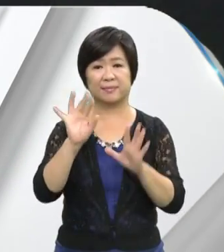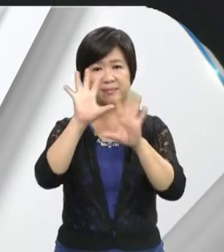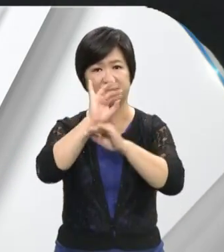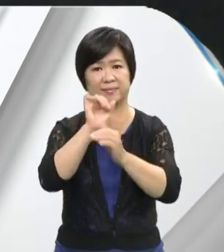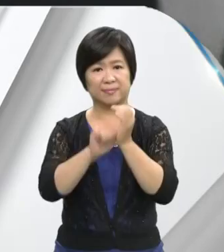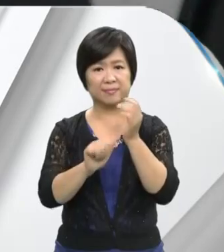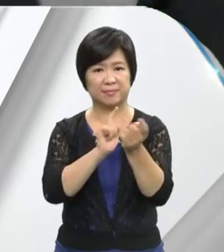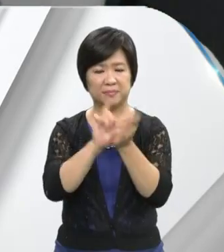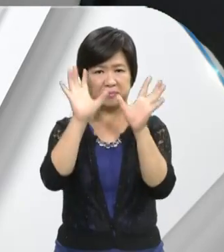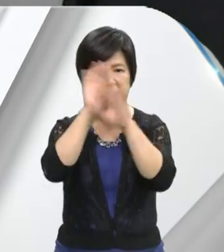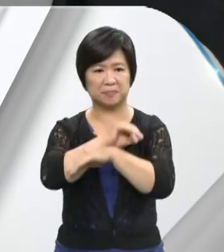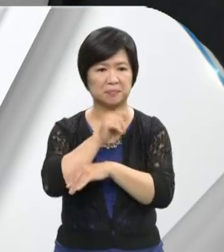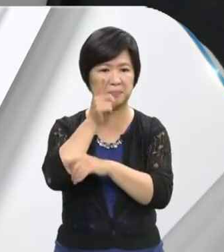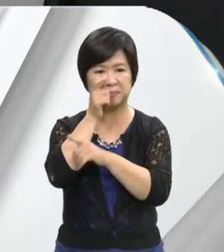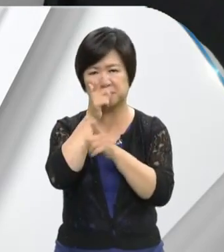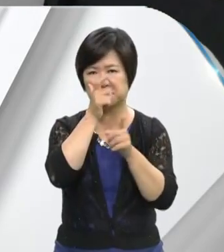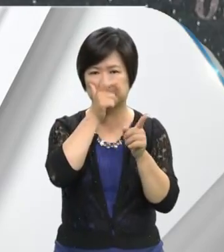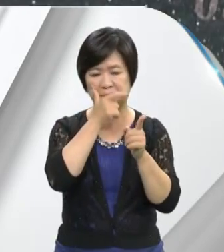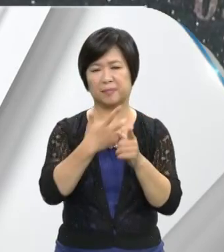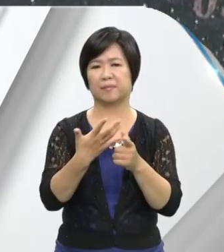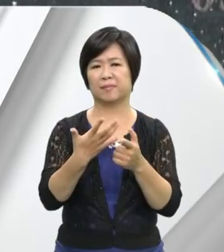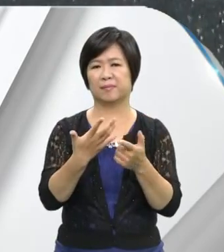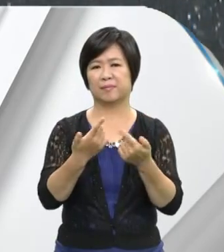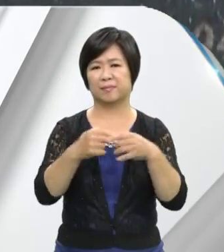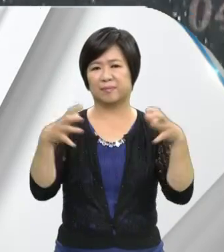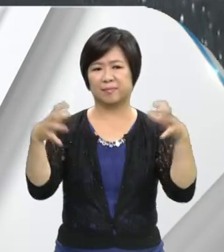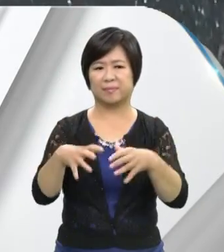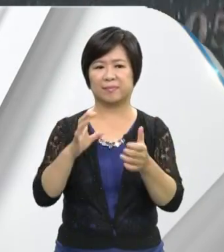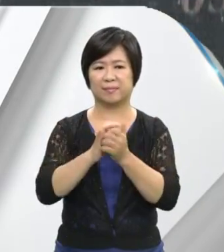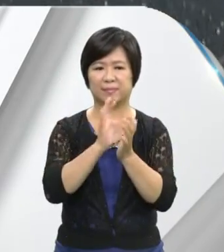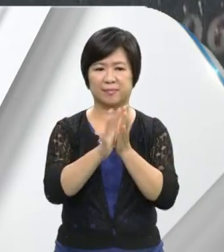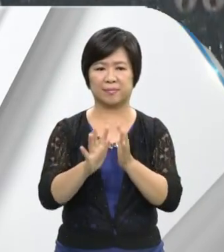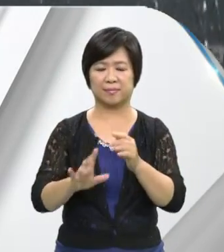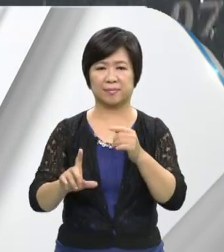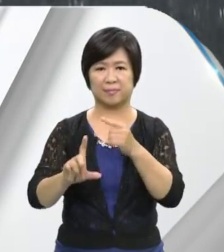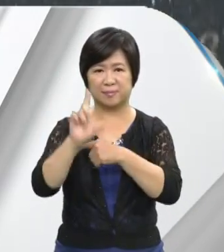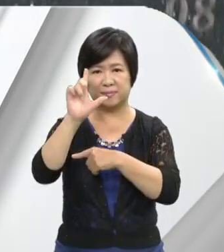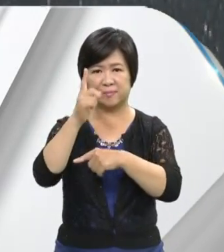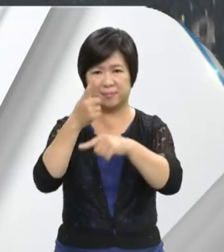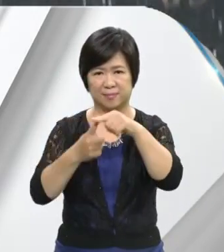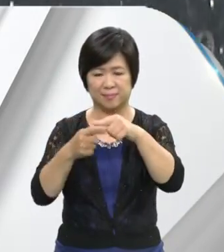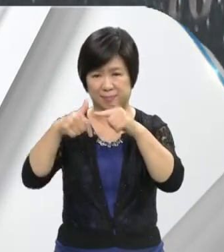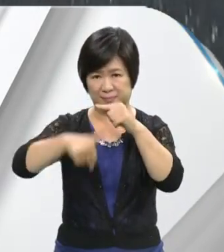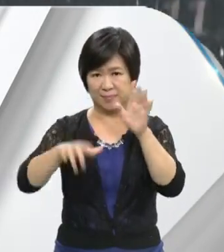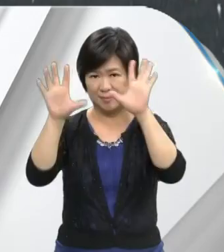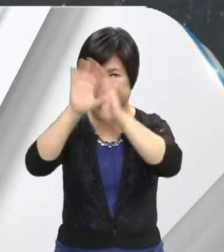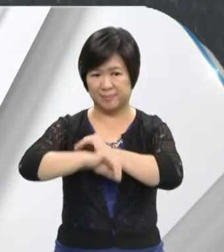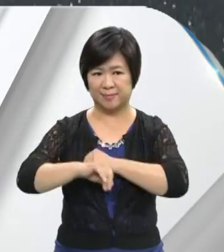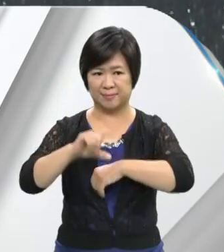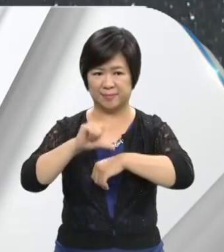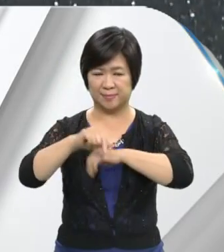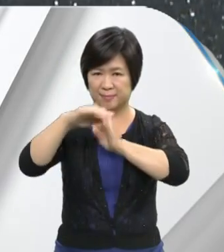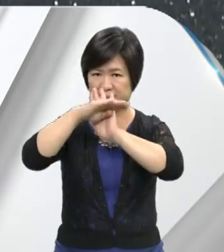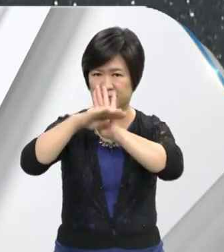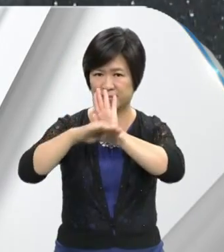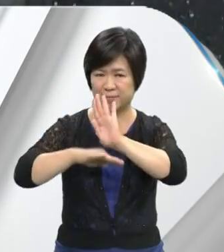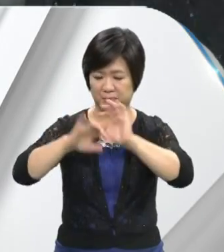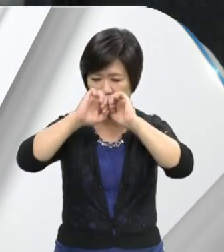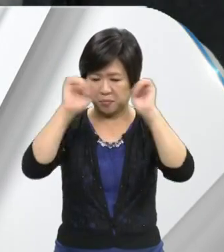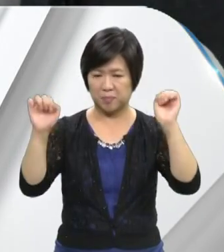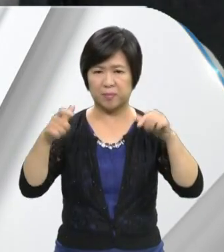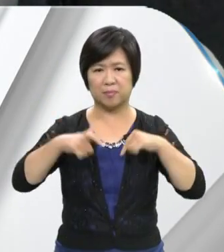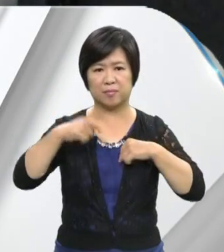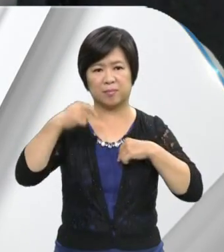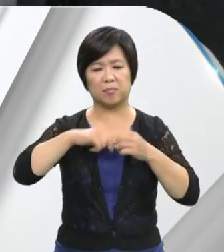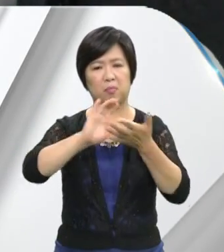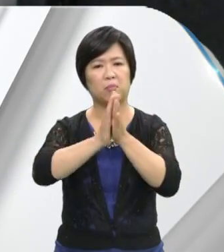部头观察嘅浓缩，歌曲嘅编排对上家、班家到下家，大家喜欢做下讨论，人家内心无同